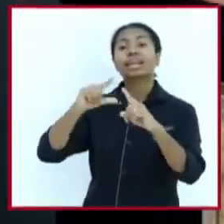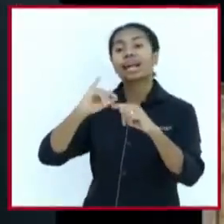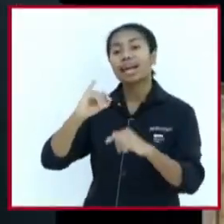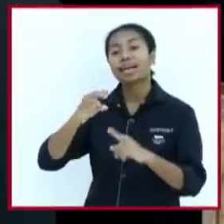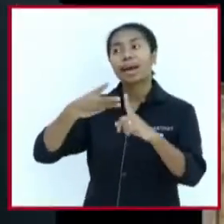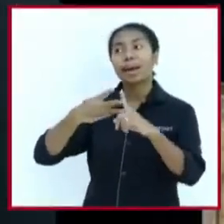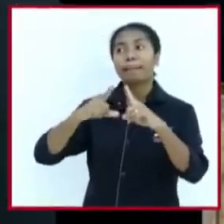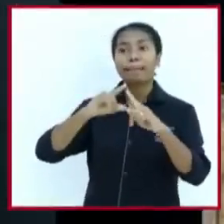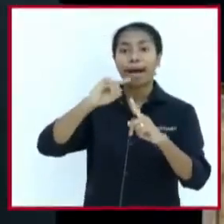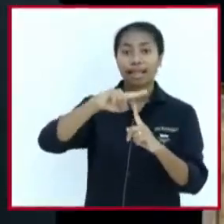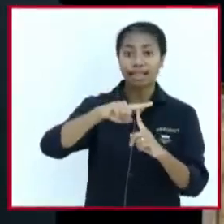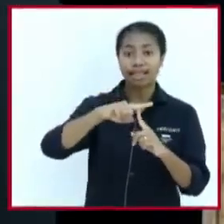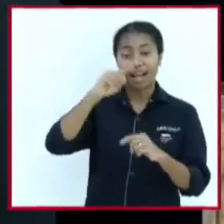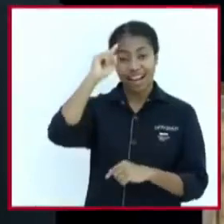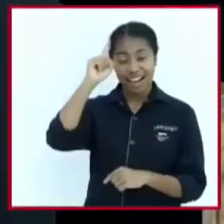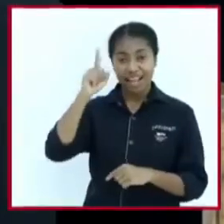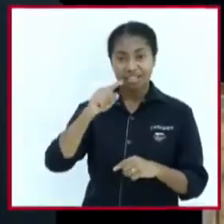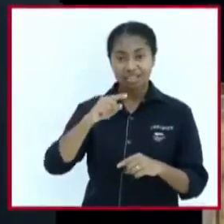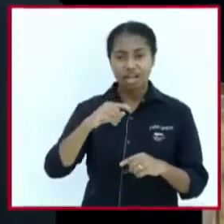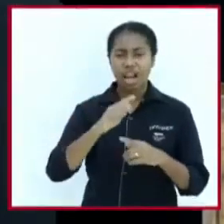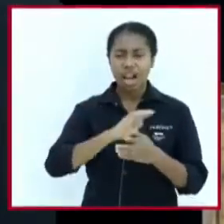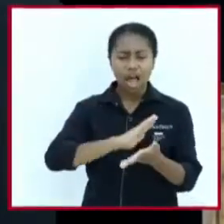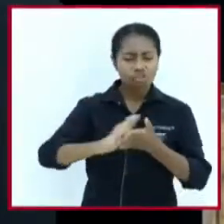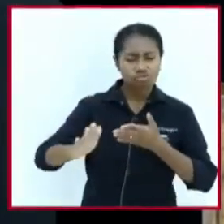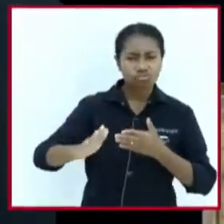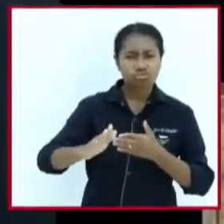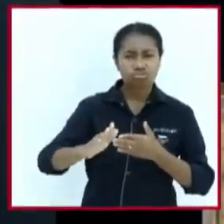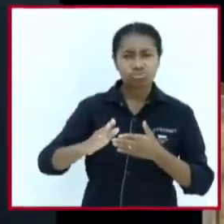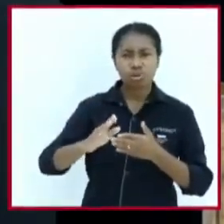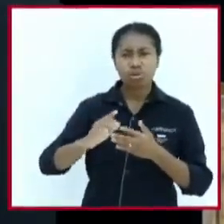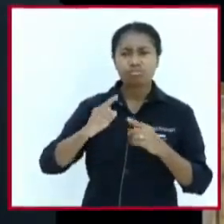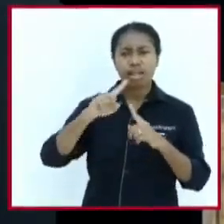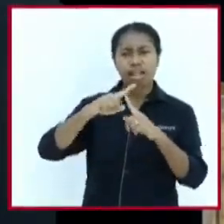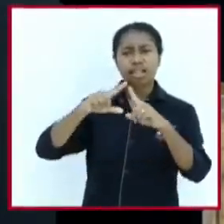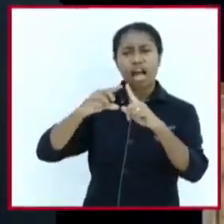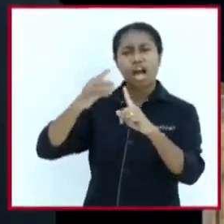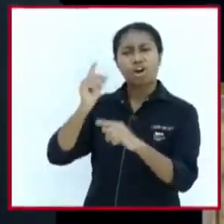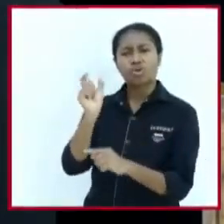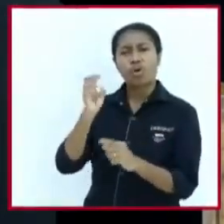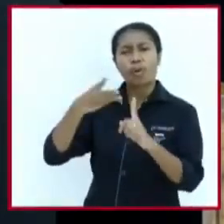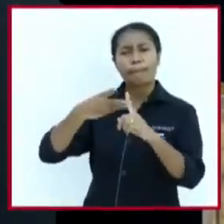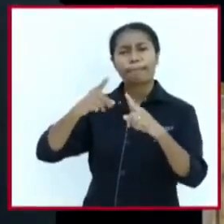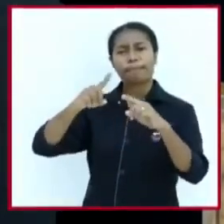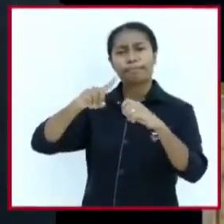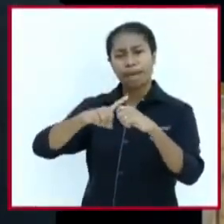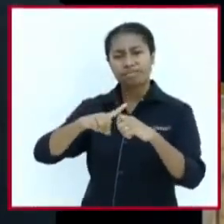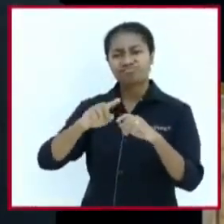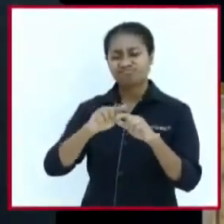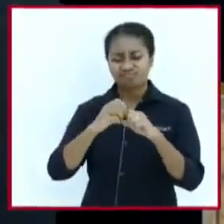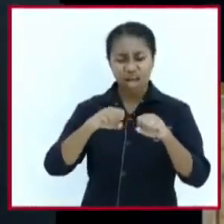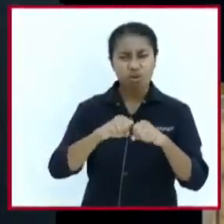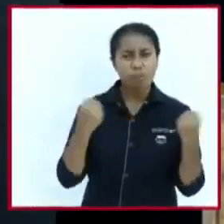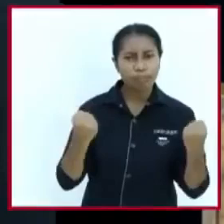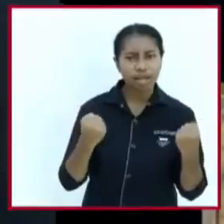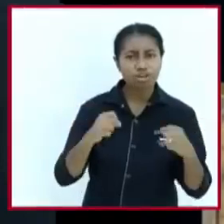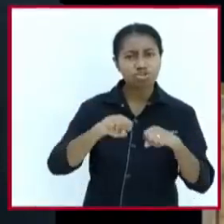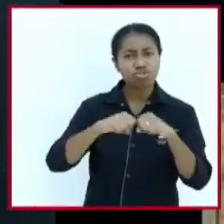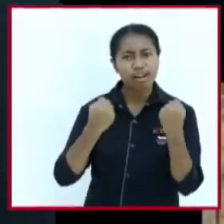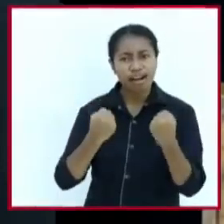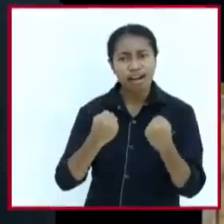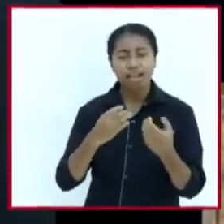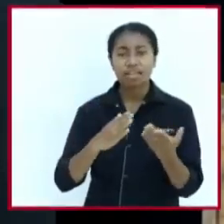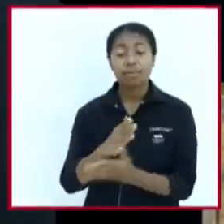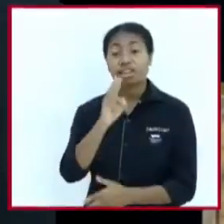bagi2 dari atas kepala Hai artinya apa penghalang antara ruang suci ruang masuki